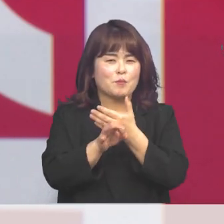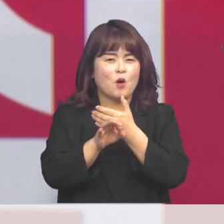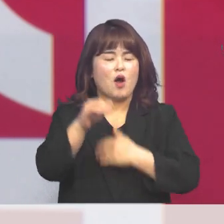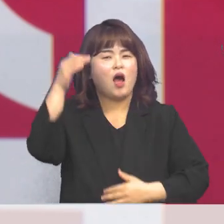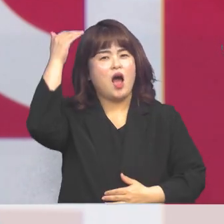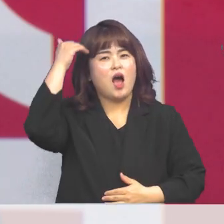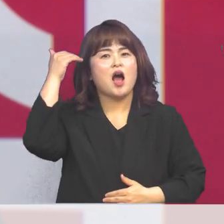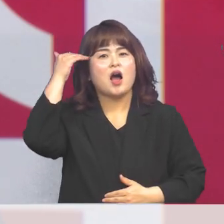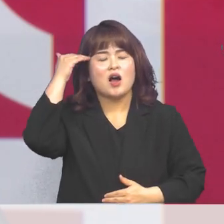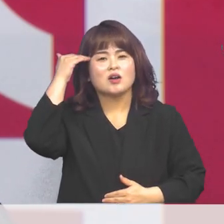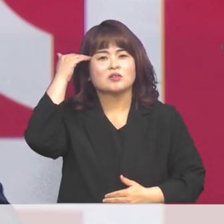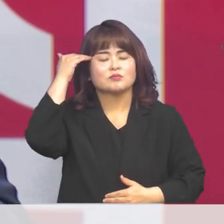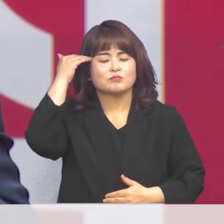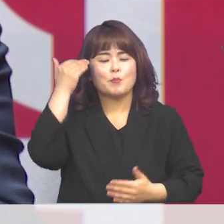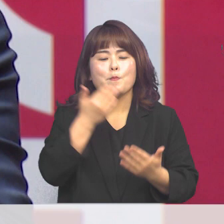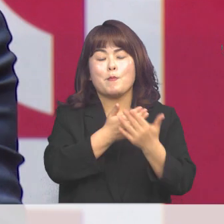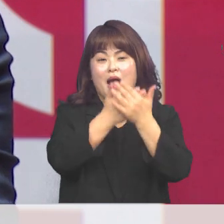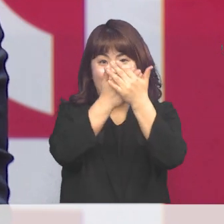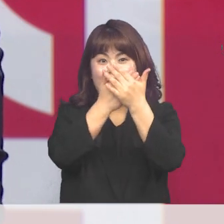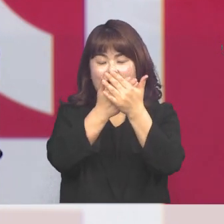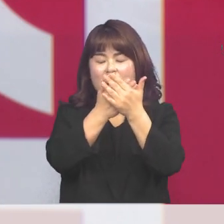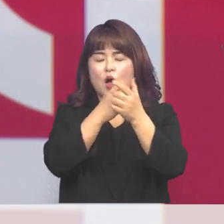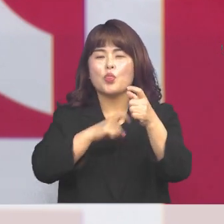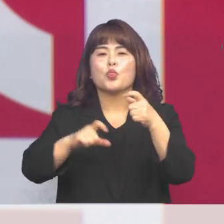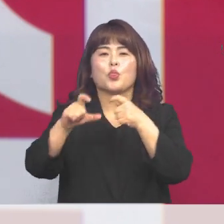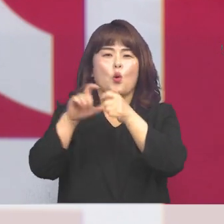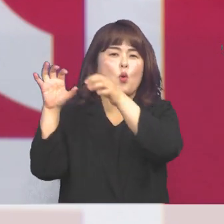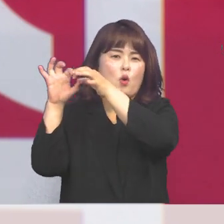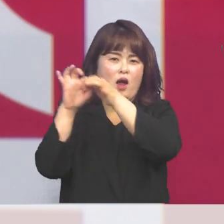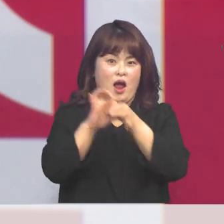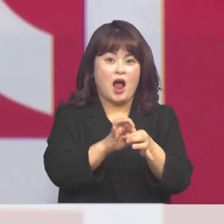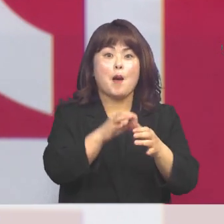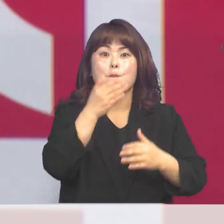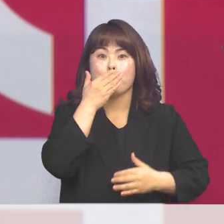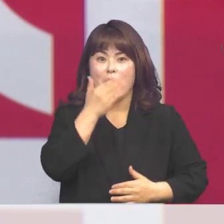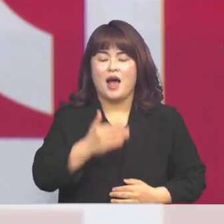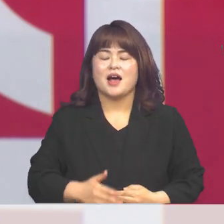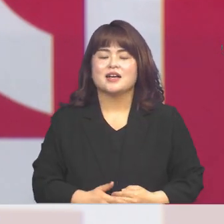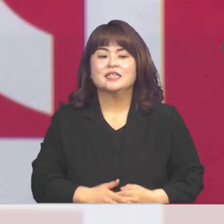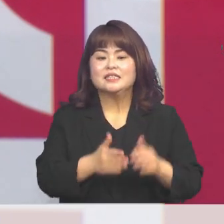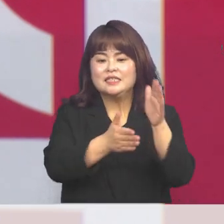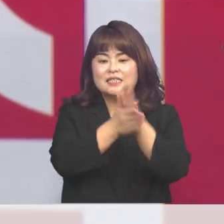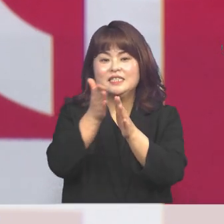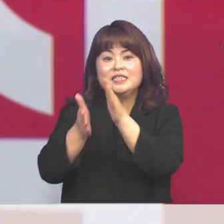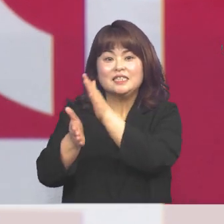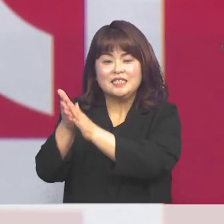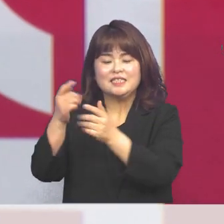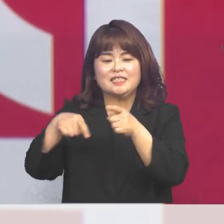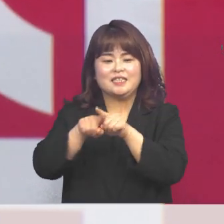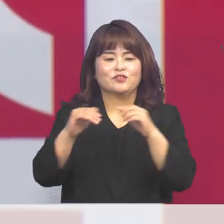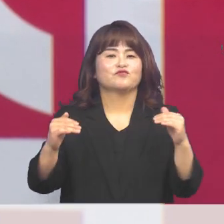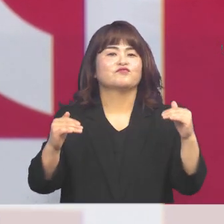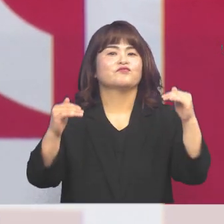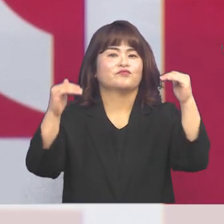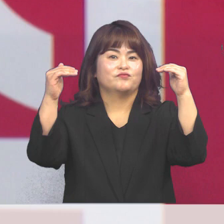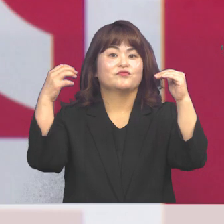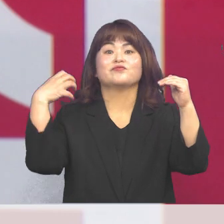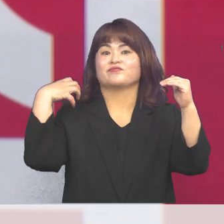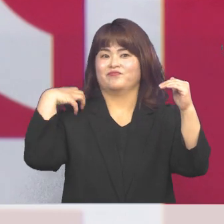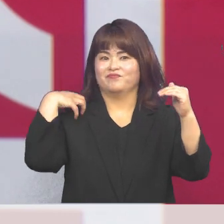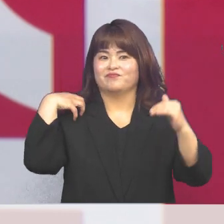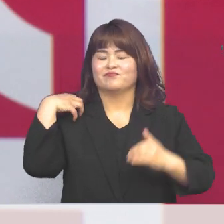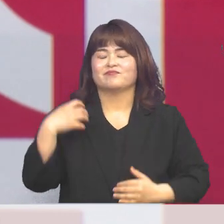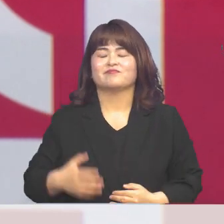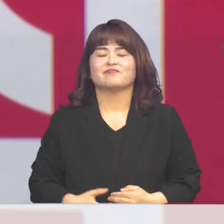한다면 대한민국의 발전을 지속적으로 두 도시가 이룰 수 있는데